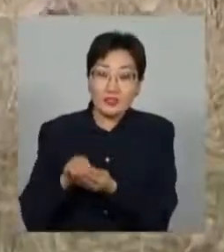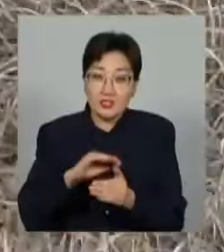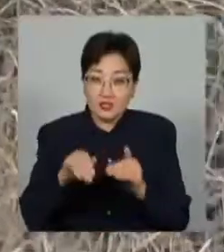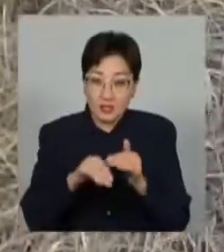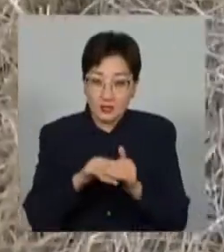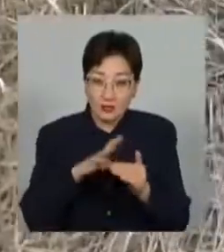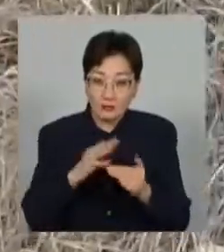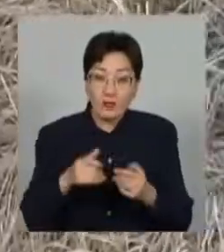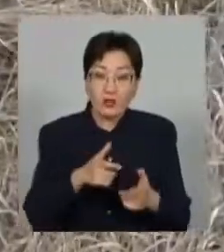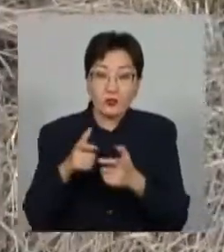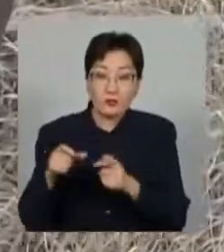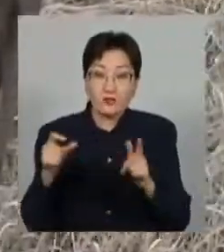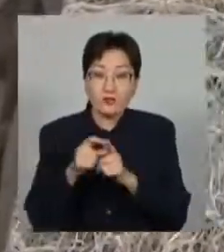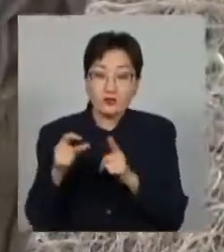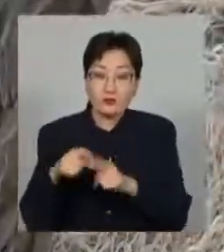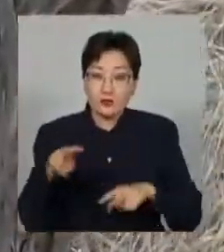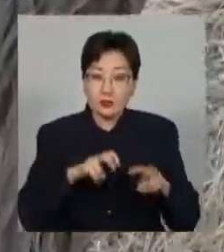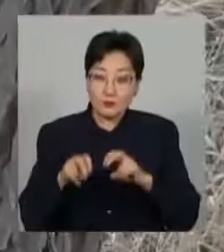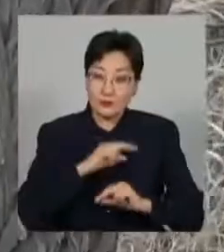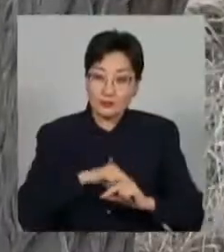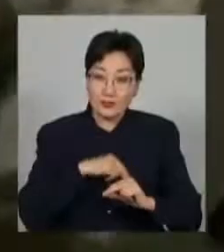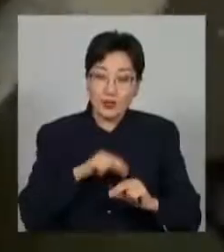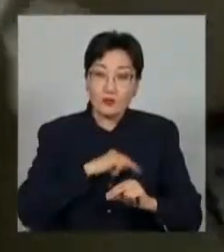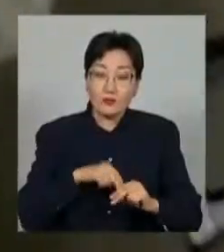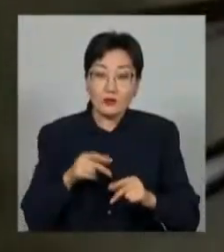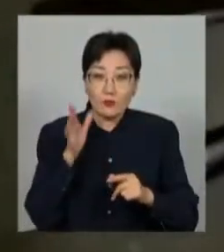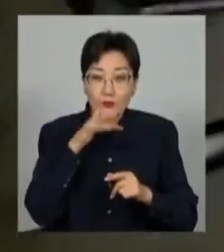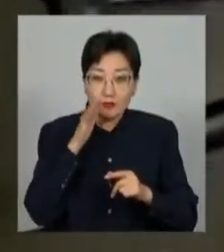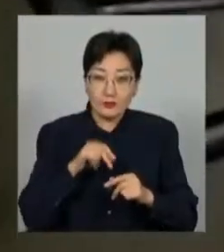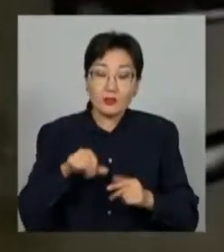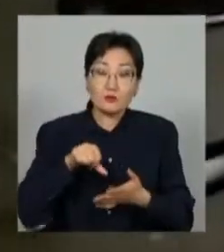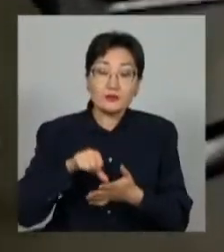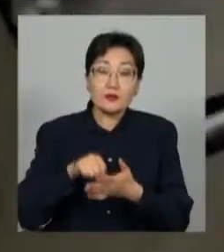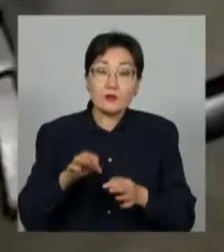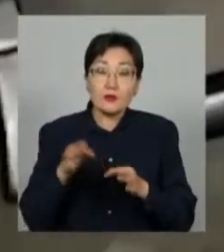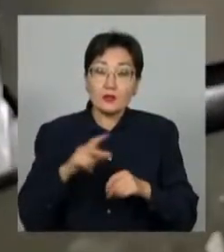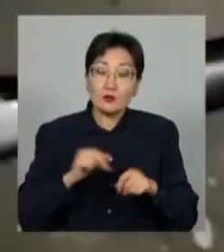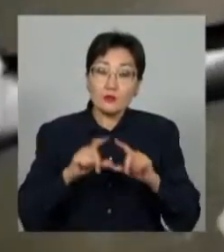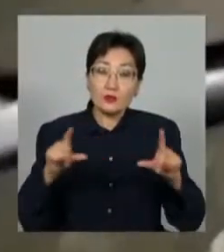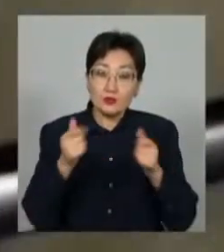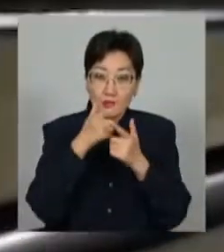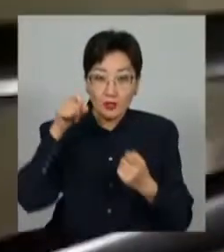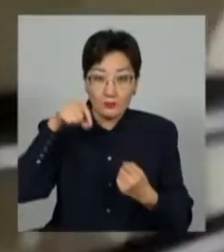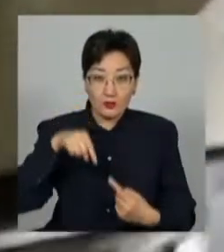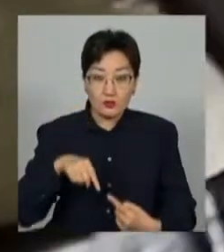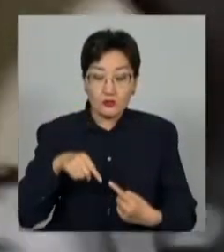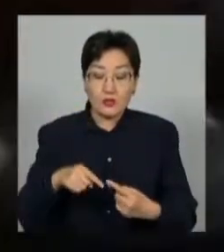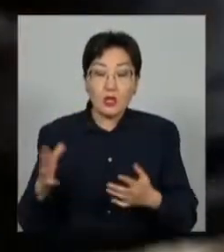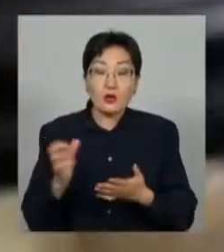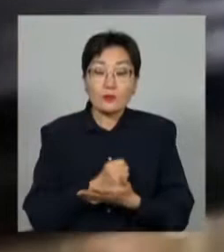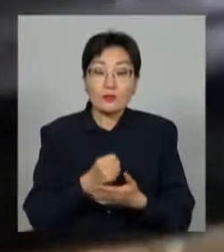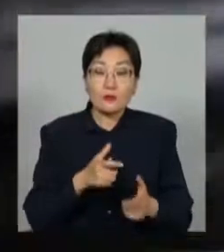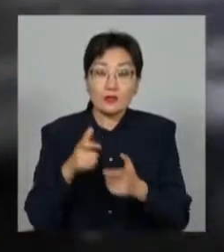кеткен. Қару-жарақ пен оқ-дәрілерді іздестіру жұмыстарына қызметтік иттер де қосылған. Облыстық полиция департаментінің хабарлауынша, табылған